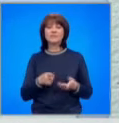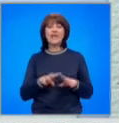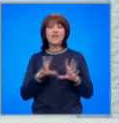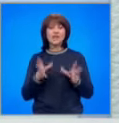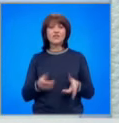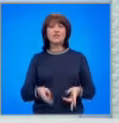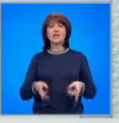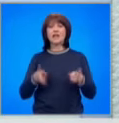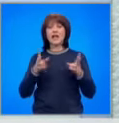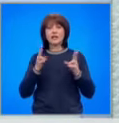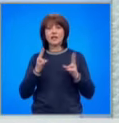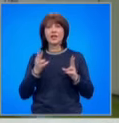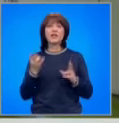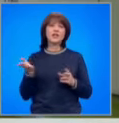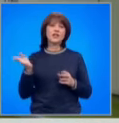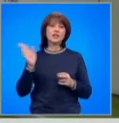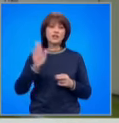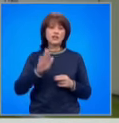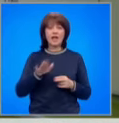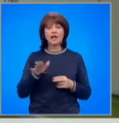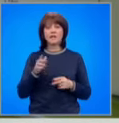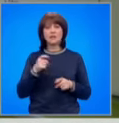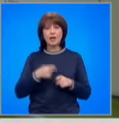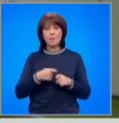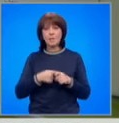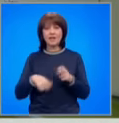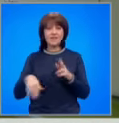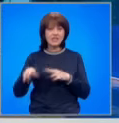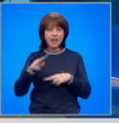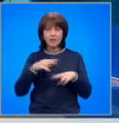здравни заведения ще стане след обстоен анализ.